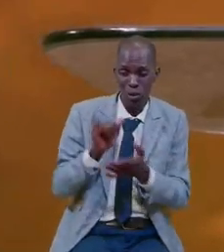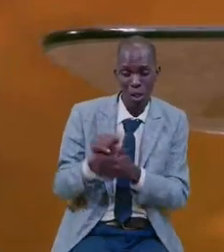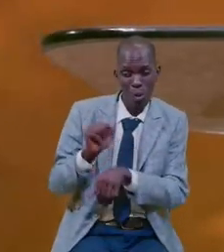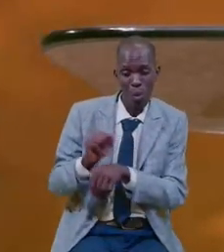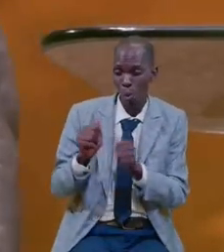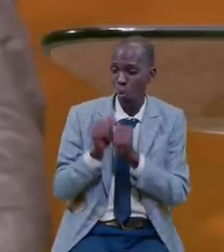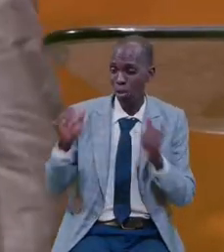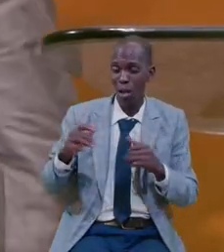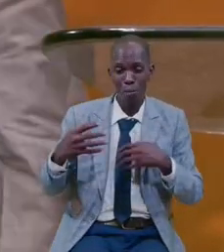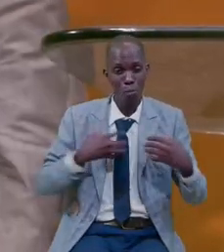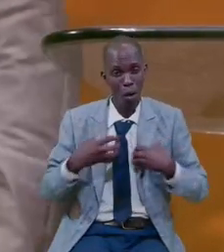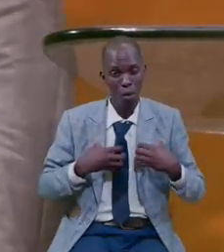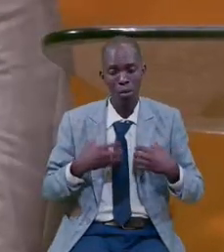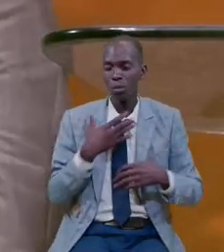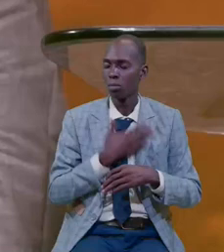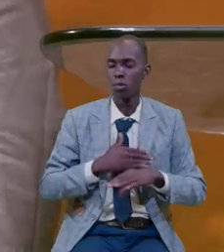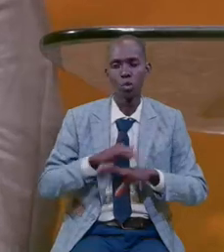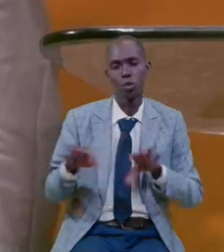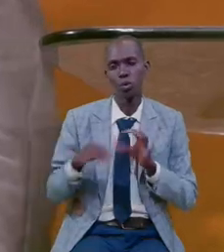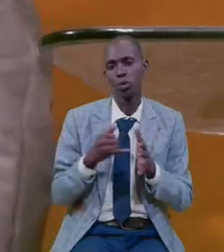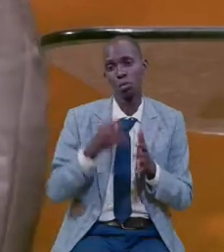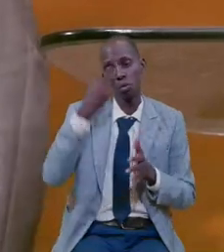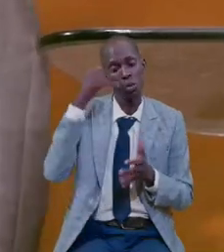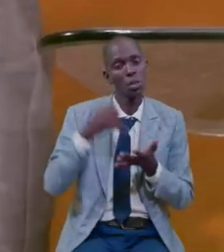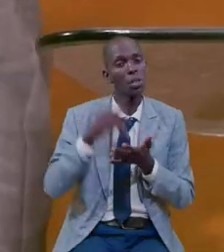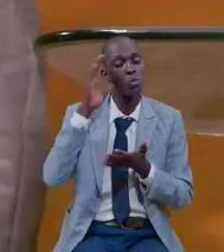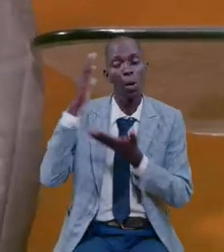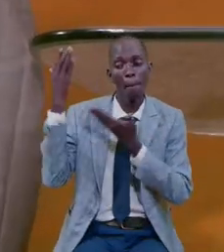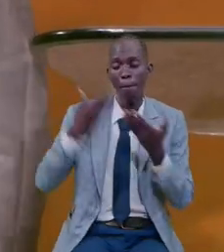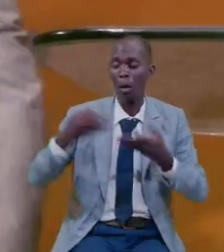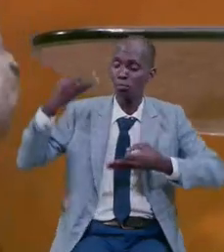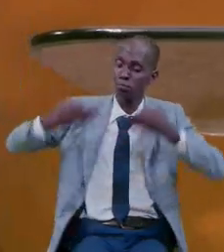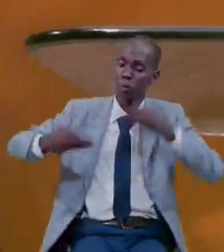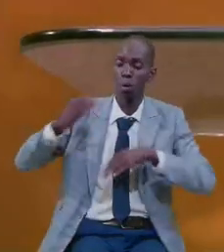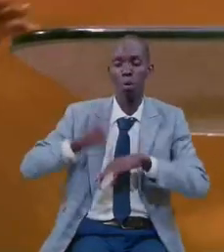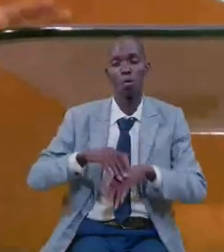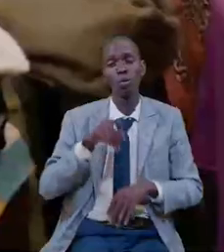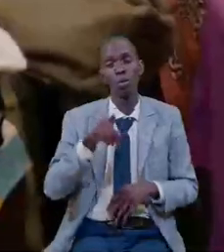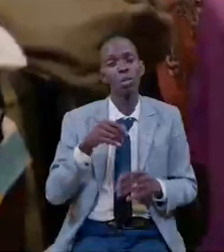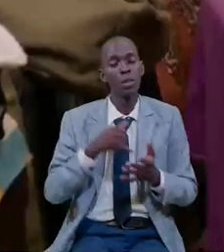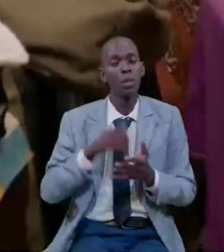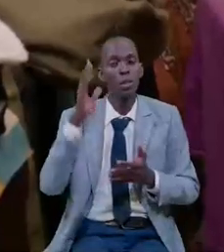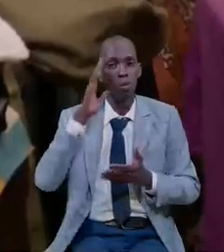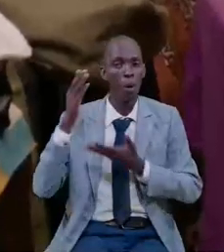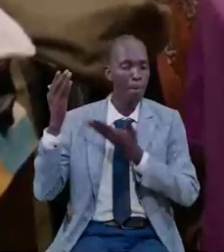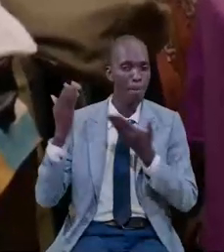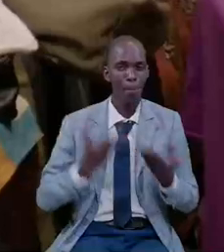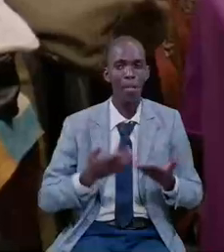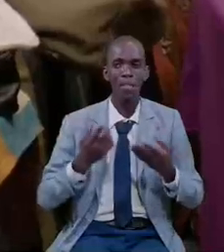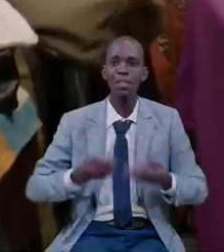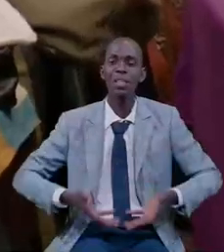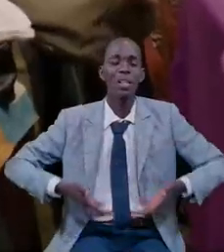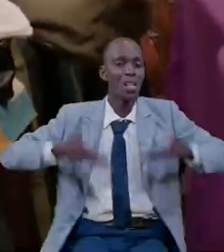pas le faire. Cela apporte la condamnation. Cela apporte le jugement. Cela apporte